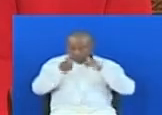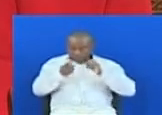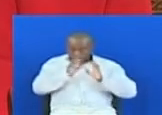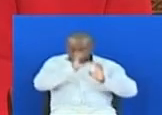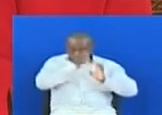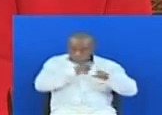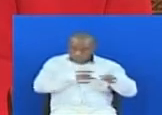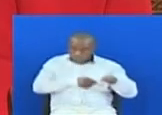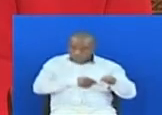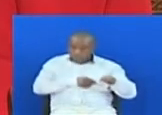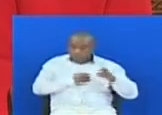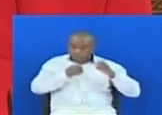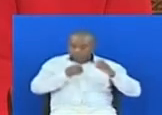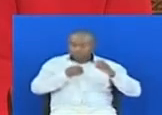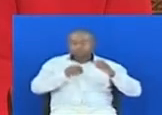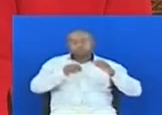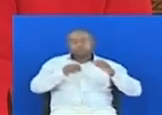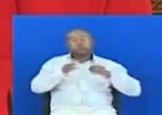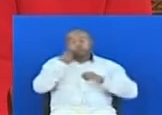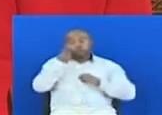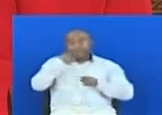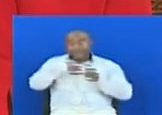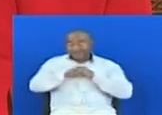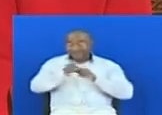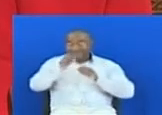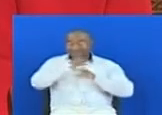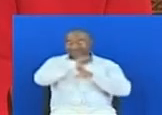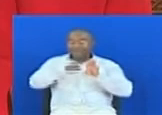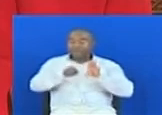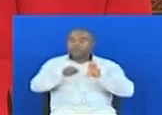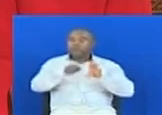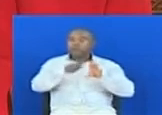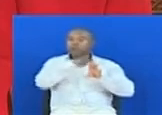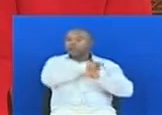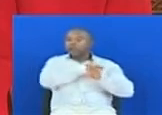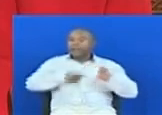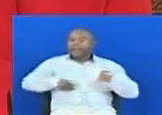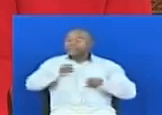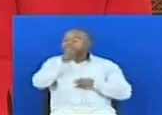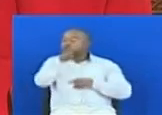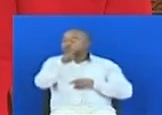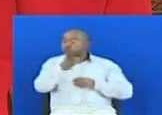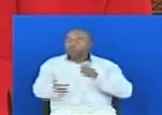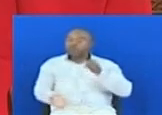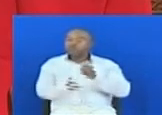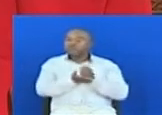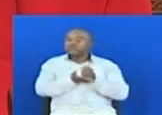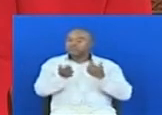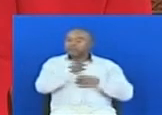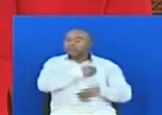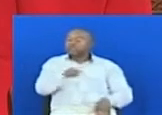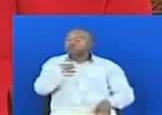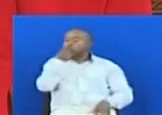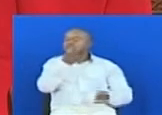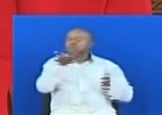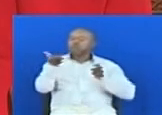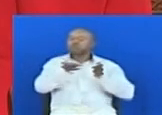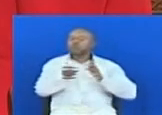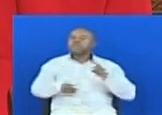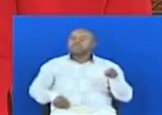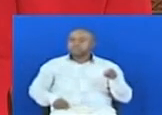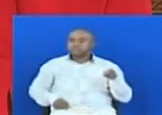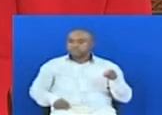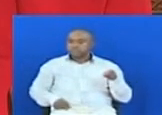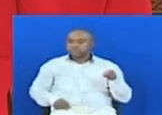kwamba katika Afrika Rais Magufuli ni mmoja wa wasomi. anaweza kuwa rais wa kwanza au wa pili kwa usomi.